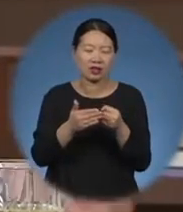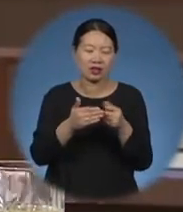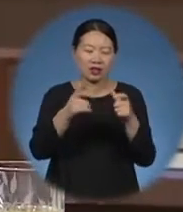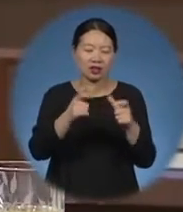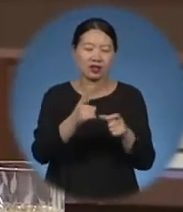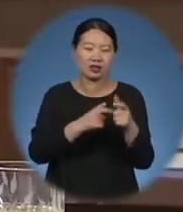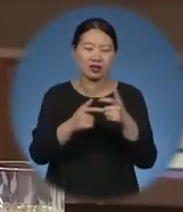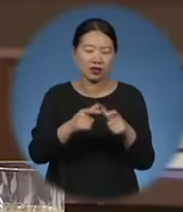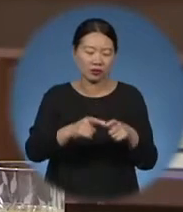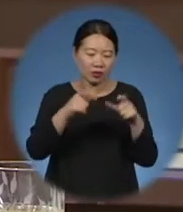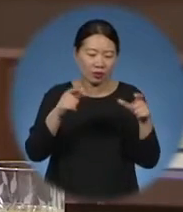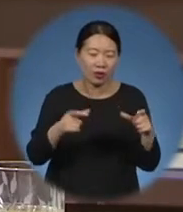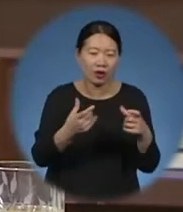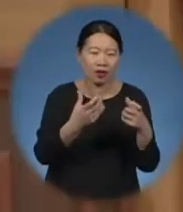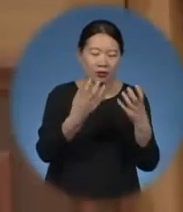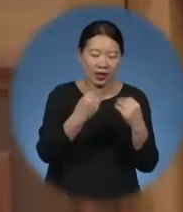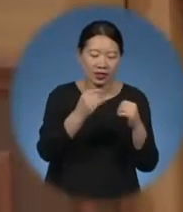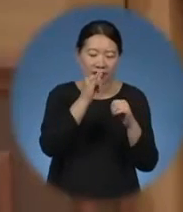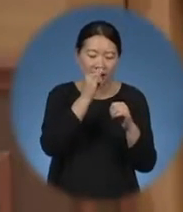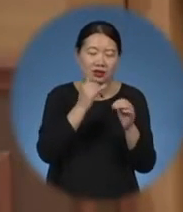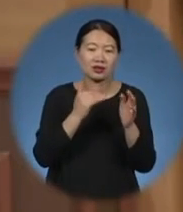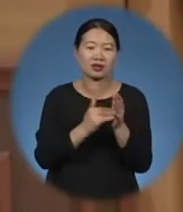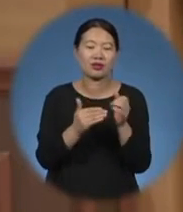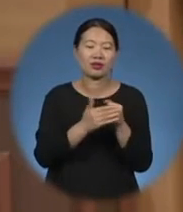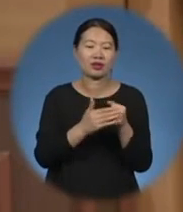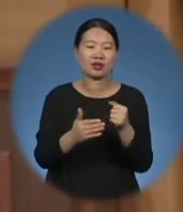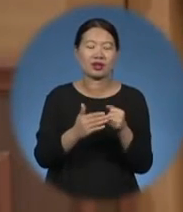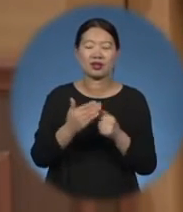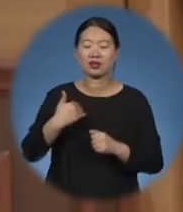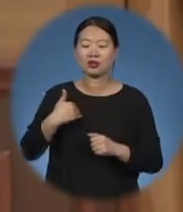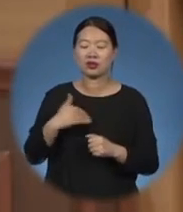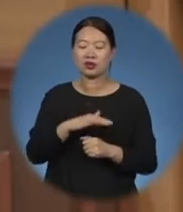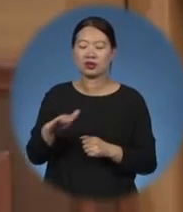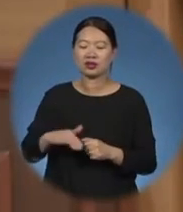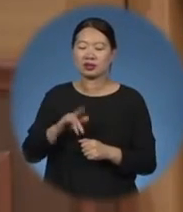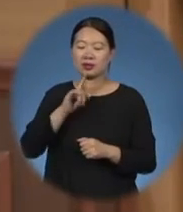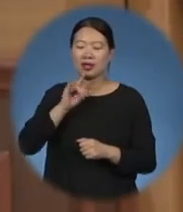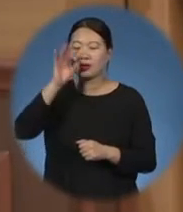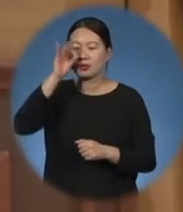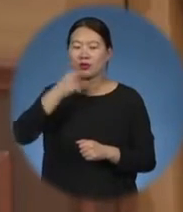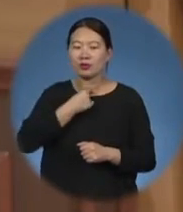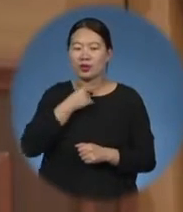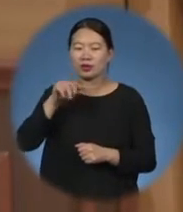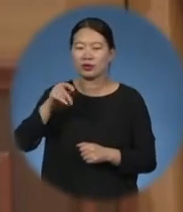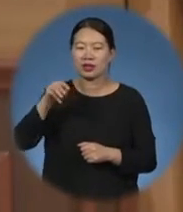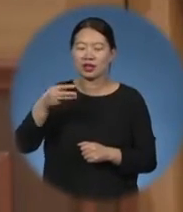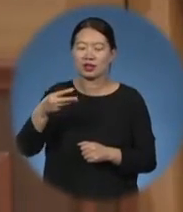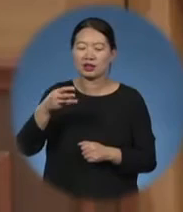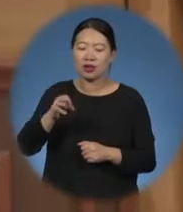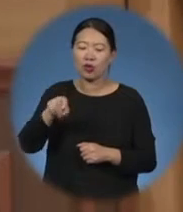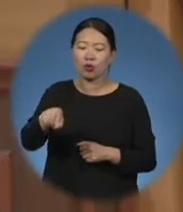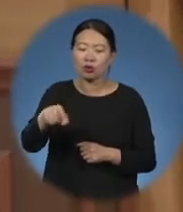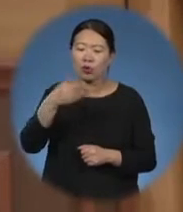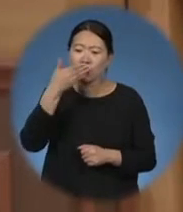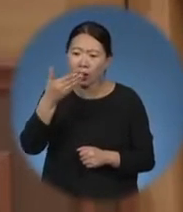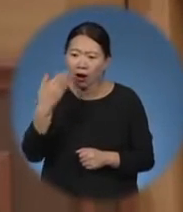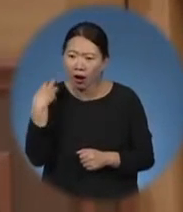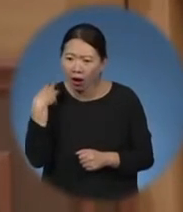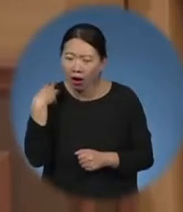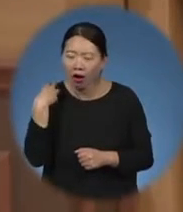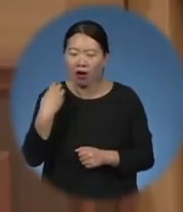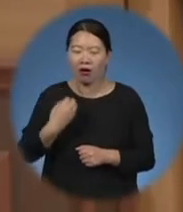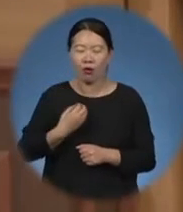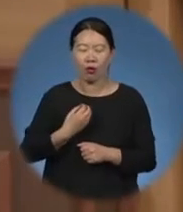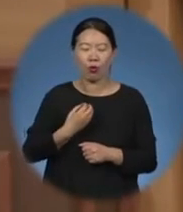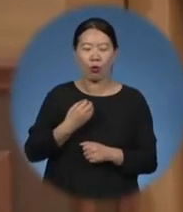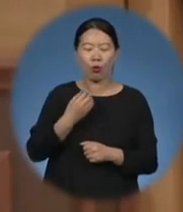영역도 점점 더 많이 있지 않습니까? 예. 그래서 저는 이런 소리를 듣고 싶습니다. 아, 조달청이 그런 것도 하냐? 그러니까요. 그런 그러니까요. 소리를 좀 많이 듣고 싶습니다.